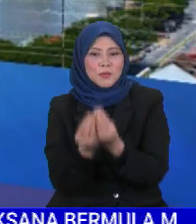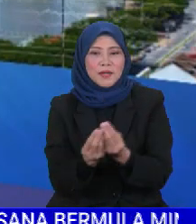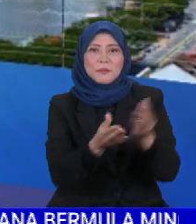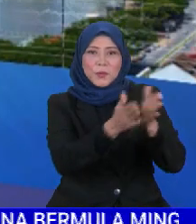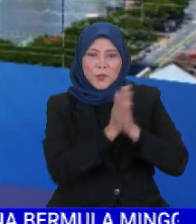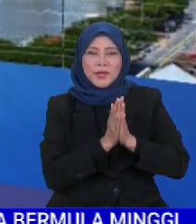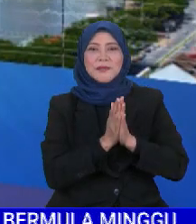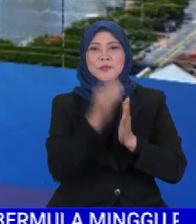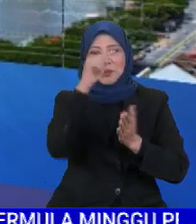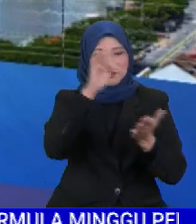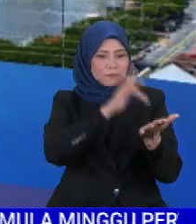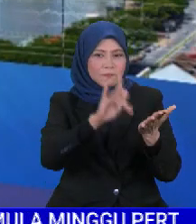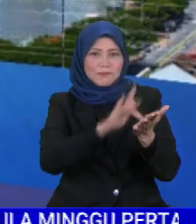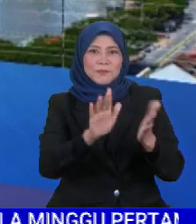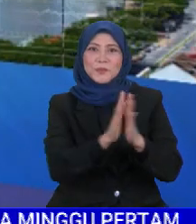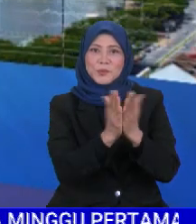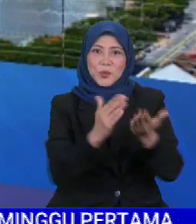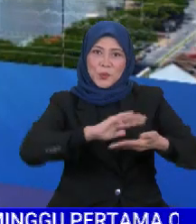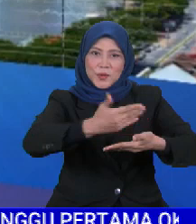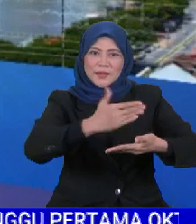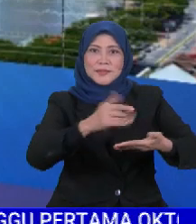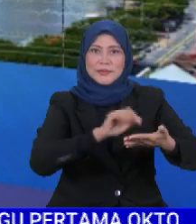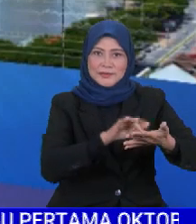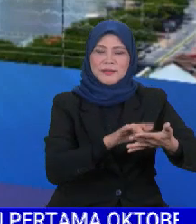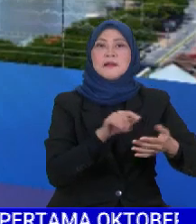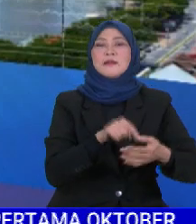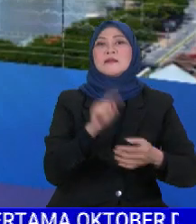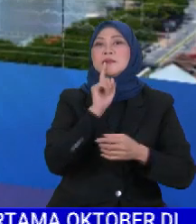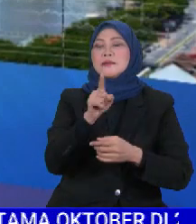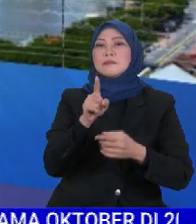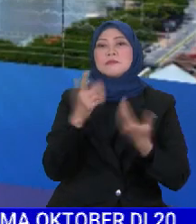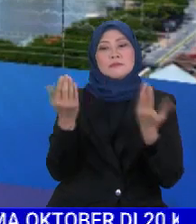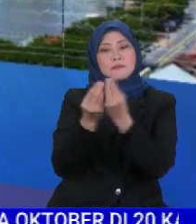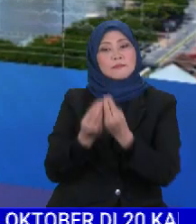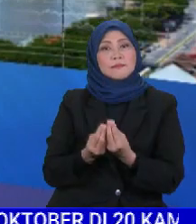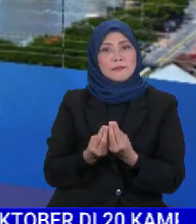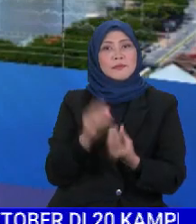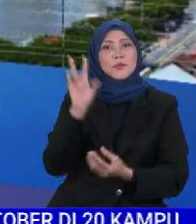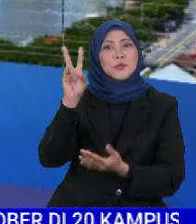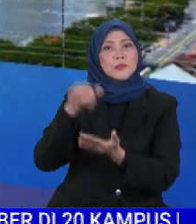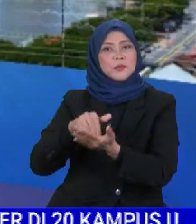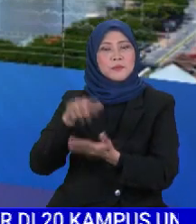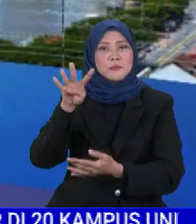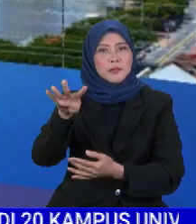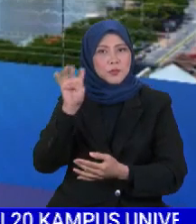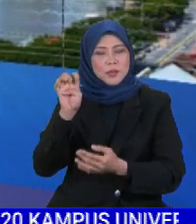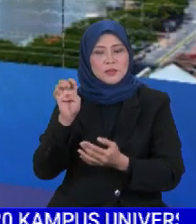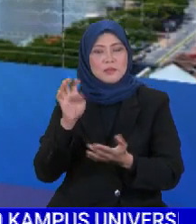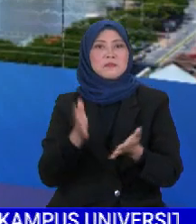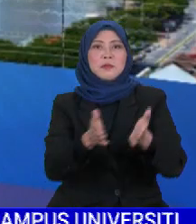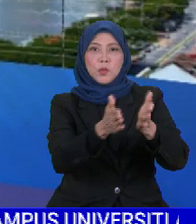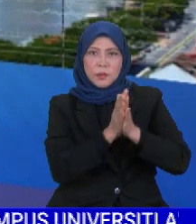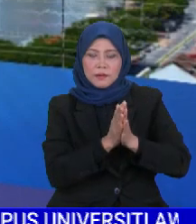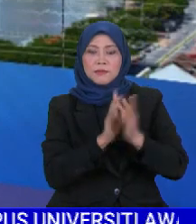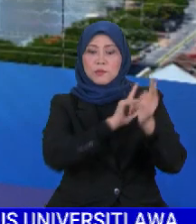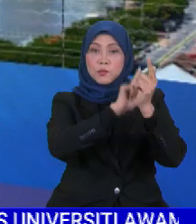pakej peranti siswa keluarga Malaysia. Menterinya Tan Sri Anwar Musa berkata daripada jumlah itu, 7,400 permohonan